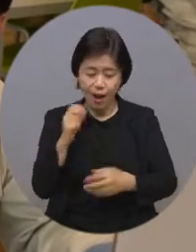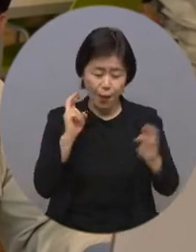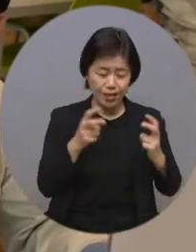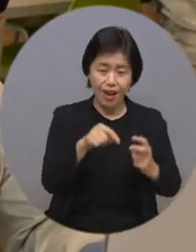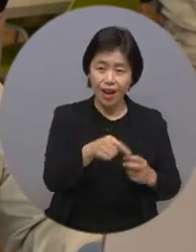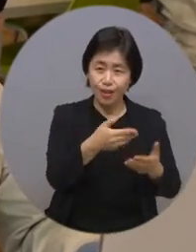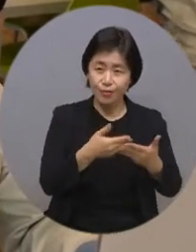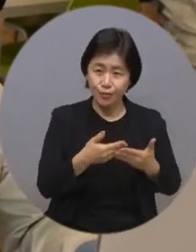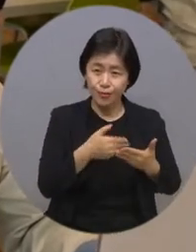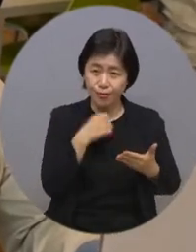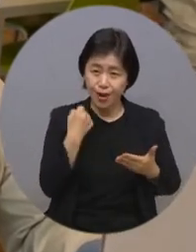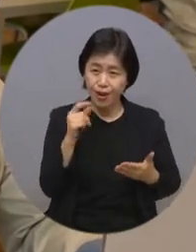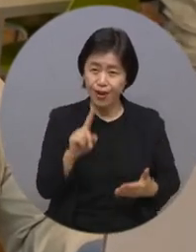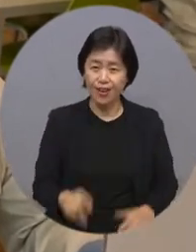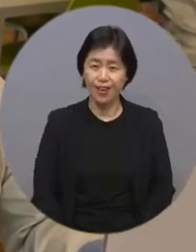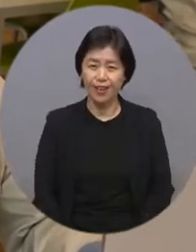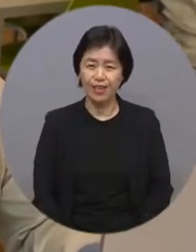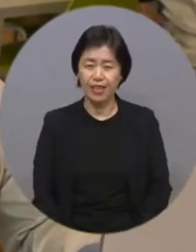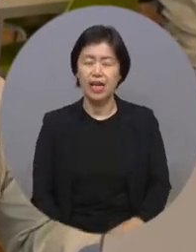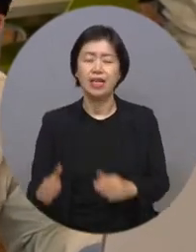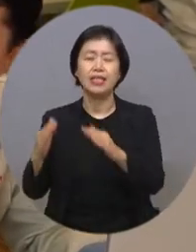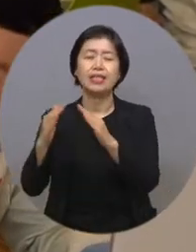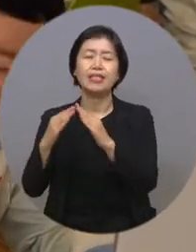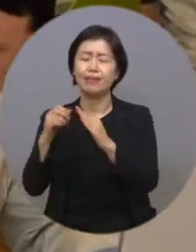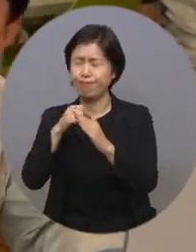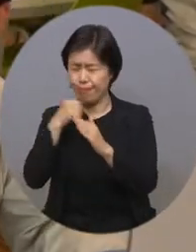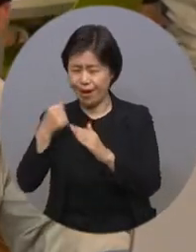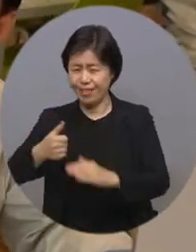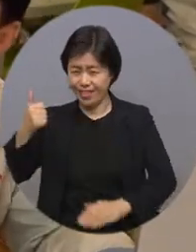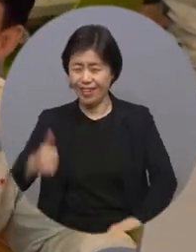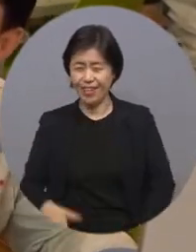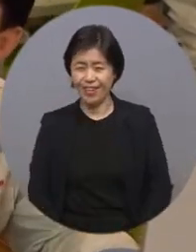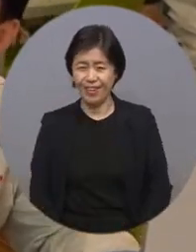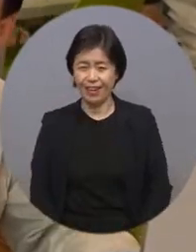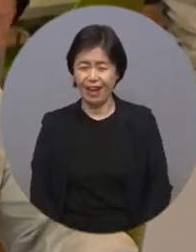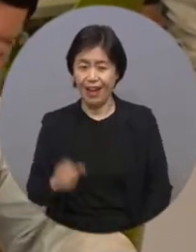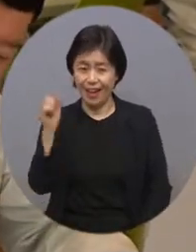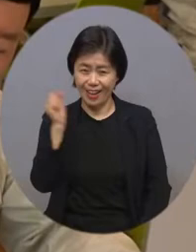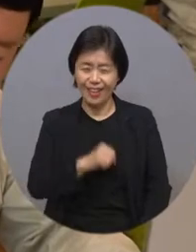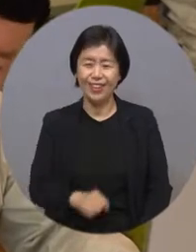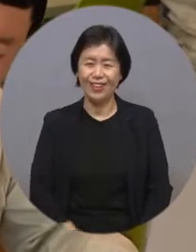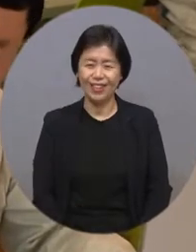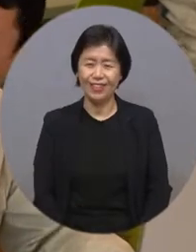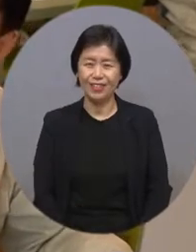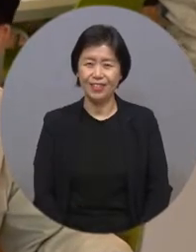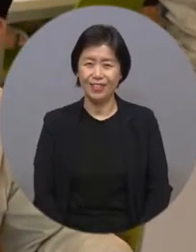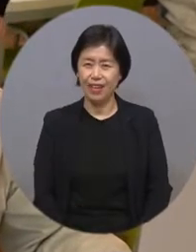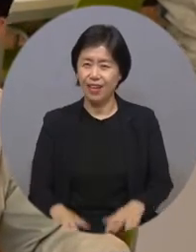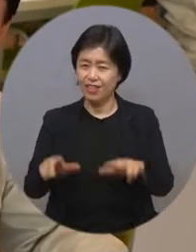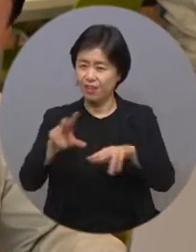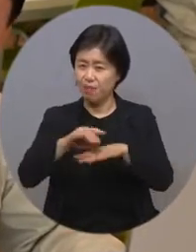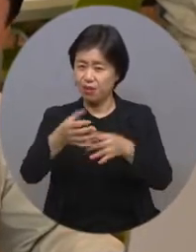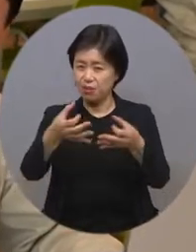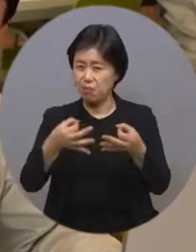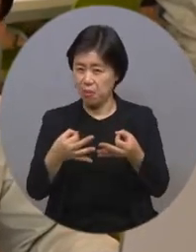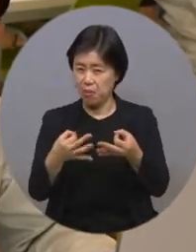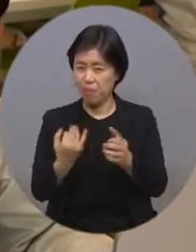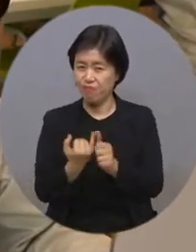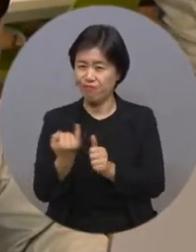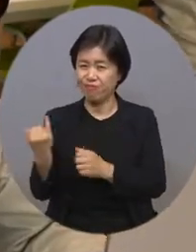맛있으신가요? 아무래도 집밥이 맛있죠. 집밥이 맛있으시다고 지금 보고 계시는